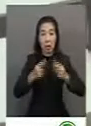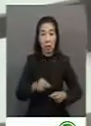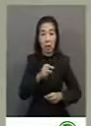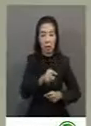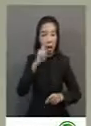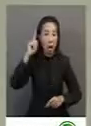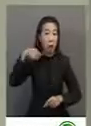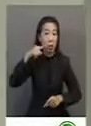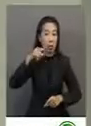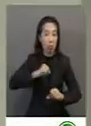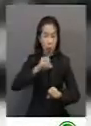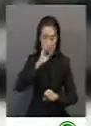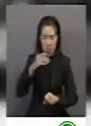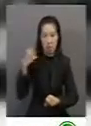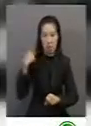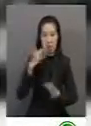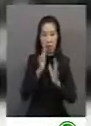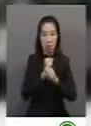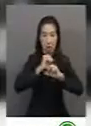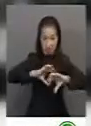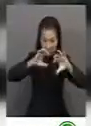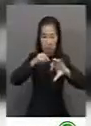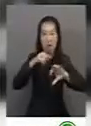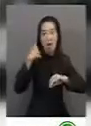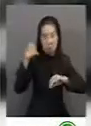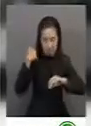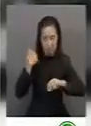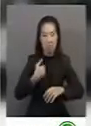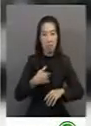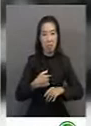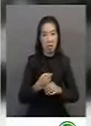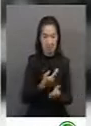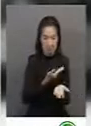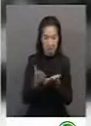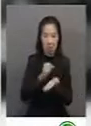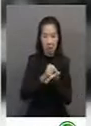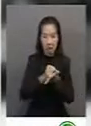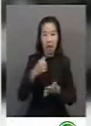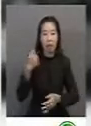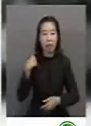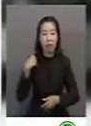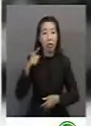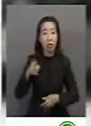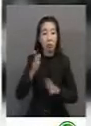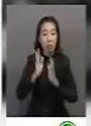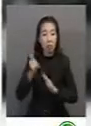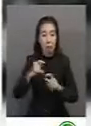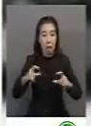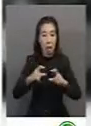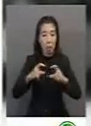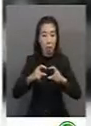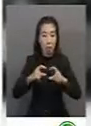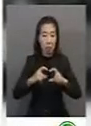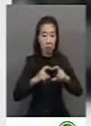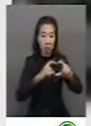ามีข้าราชการระดับสูงในพื้นที่เคยซื้อบริการทางเพศจากเด็กสาวแน่นอนบางรายถึงขนาดว่าเอาบัตรประจำตัวข้ารา